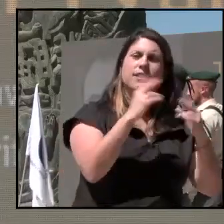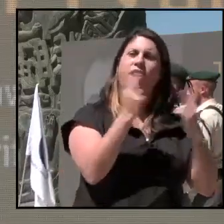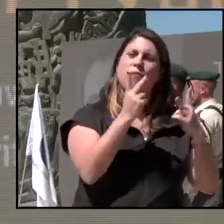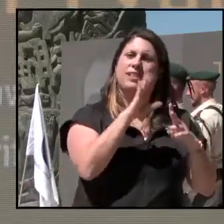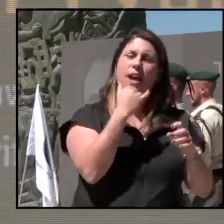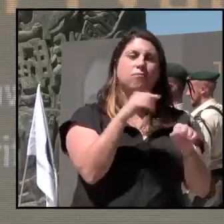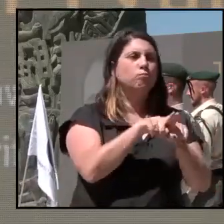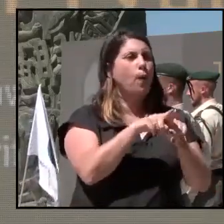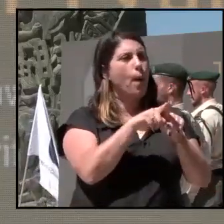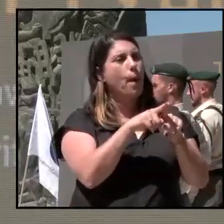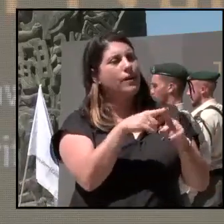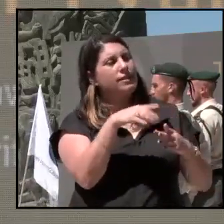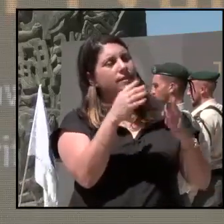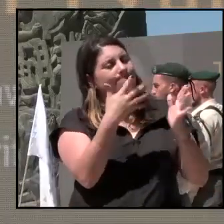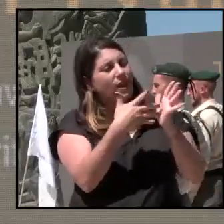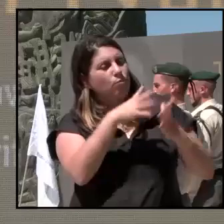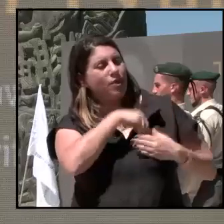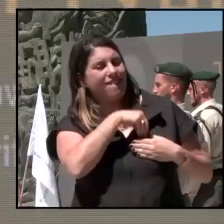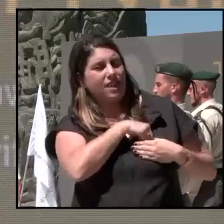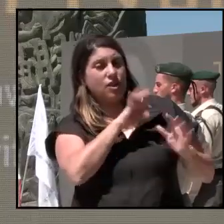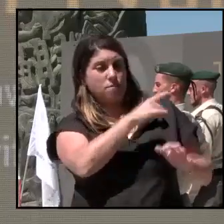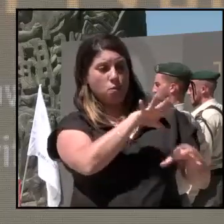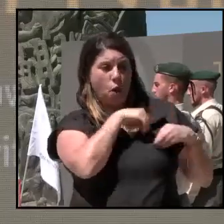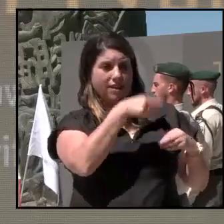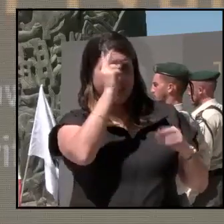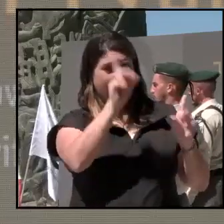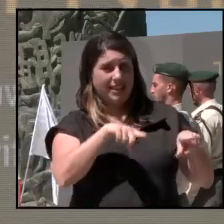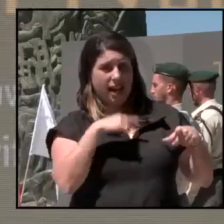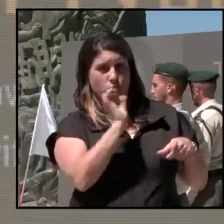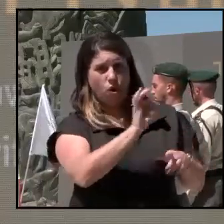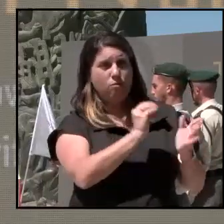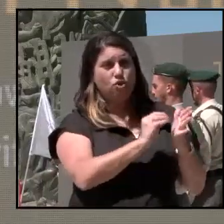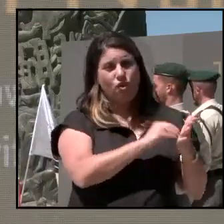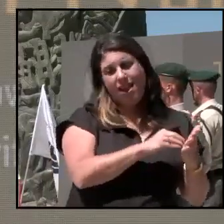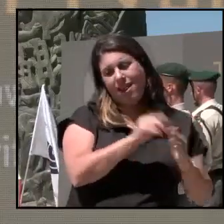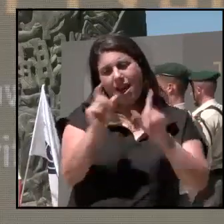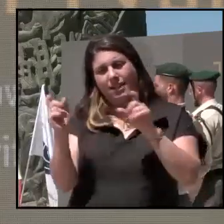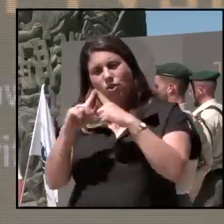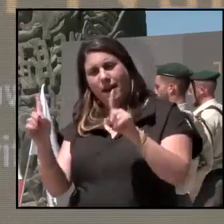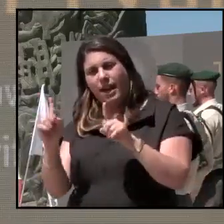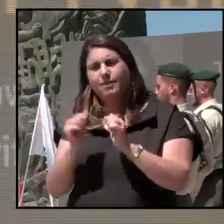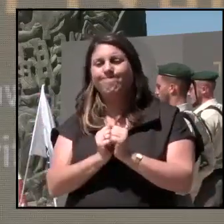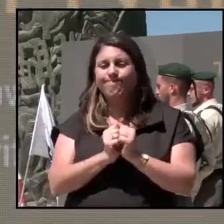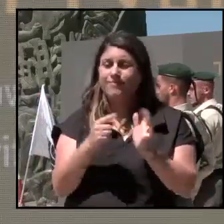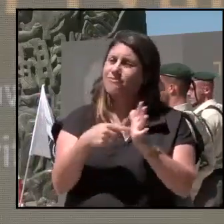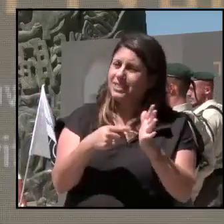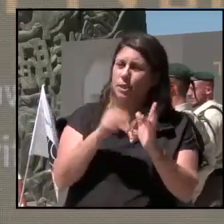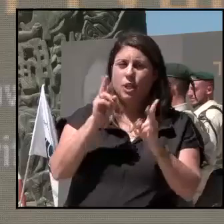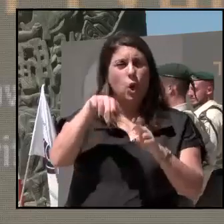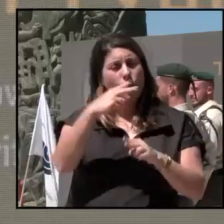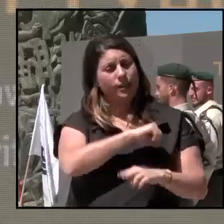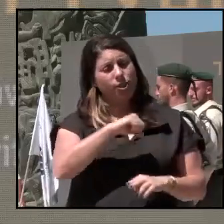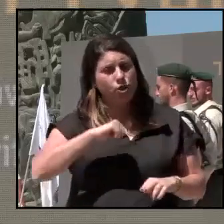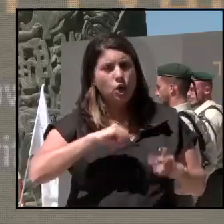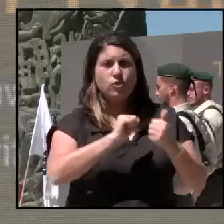לערוך חשבון נפש בקור רוח, עד כמה הוא מוכן לסכן את עצמו עבור הזולת. הסיבות לכך יכולות להיות